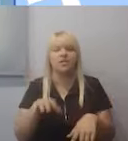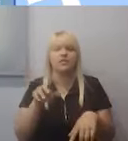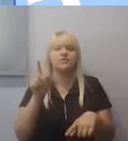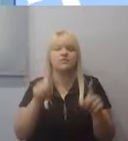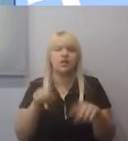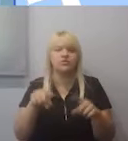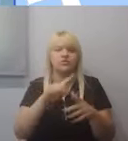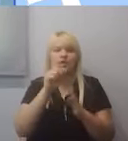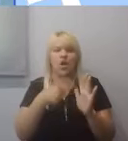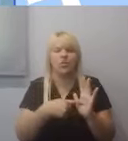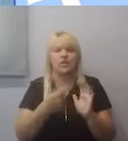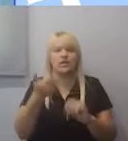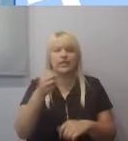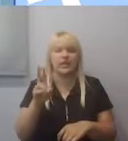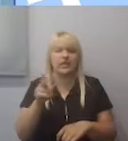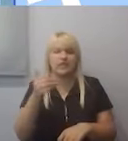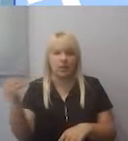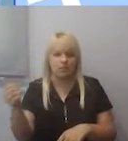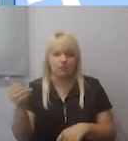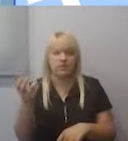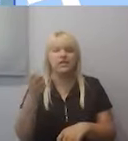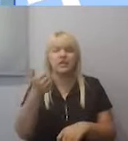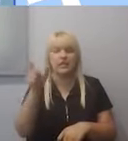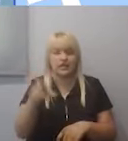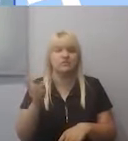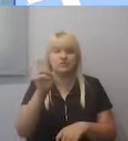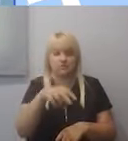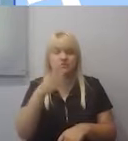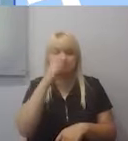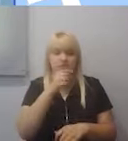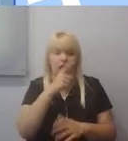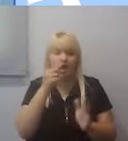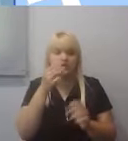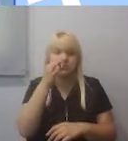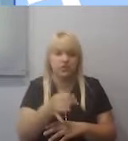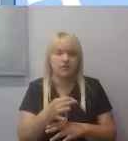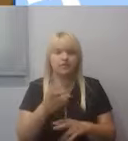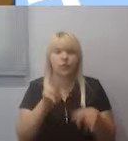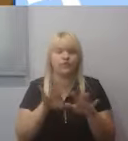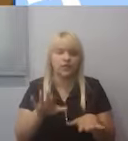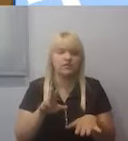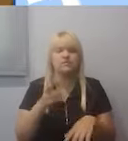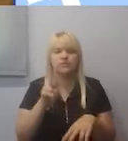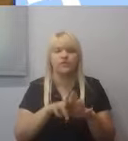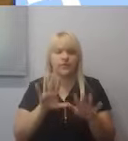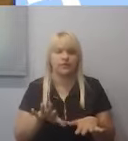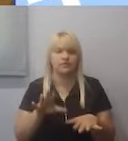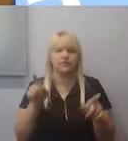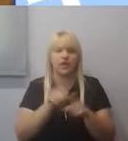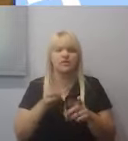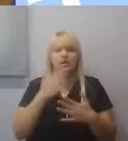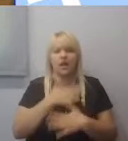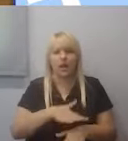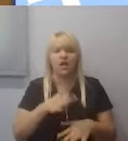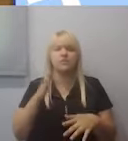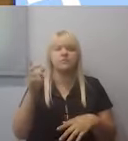ja ginta nāksi atbildēsi vai no vietas es varu no vietas tad jā jā un un labi ka ja ieraksts vēl iet